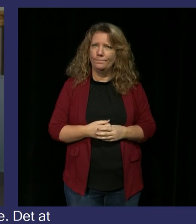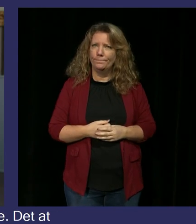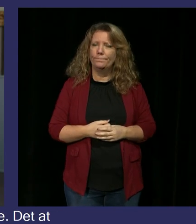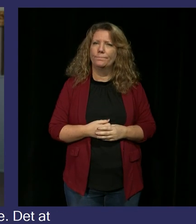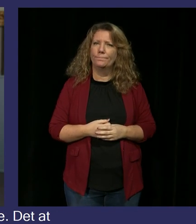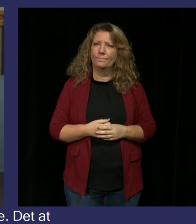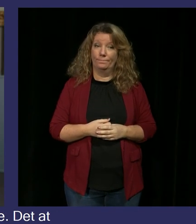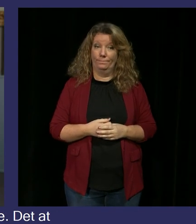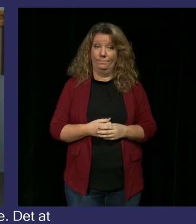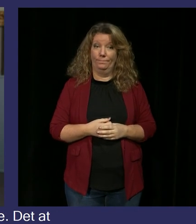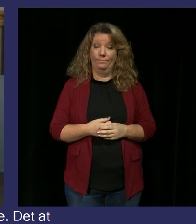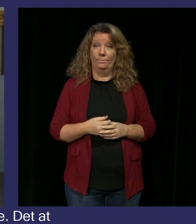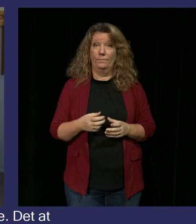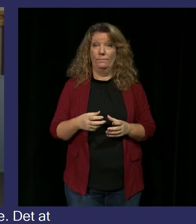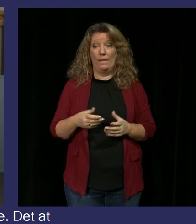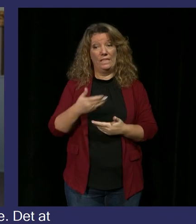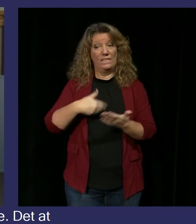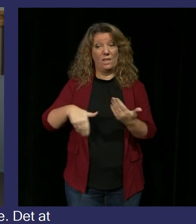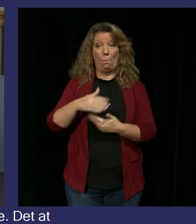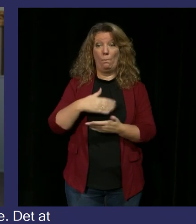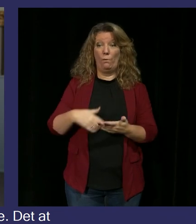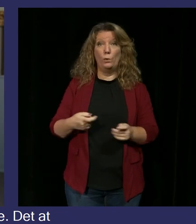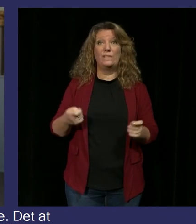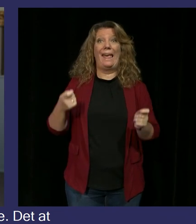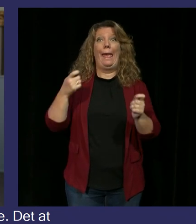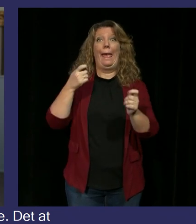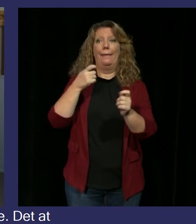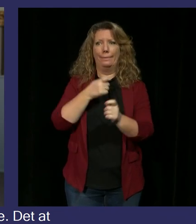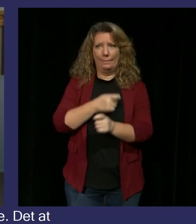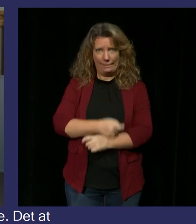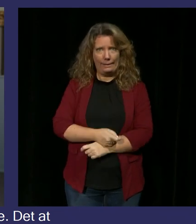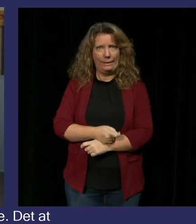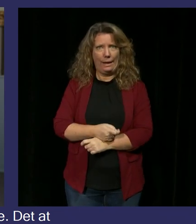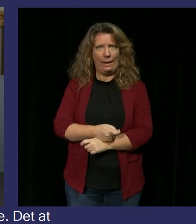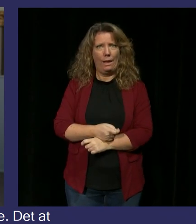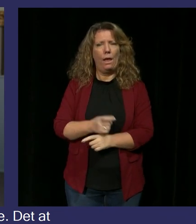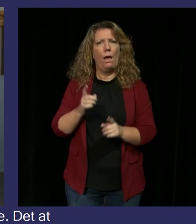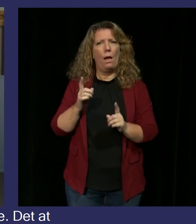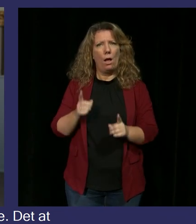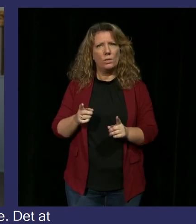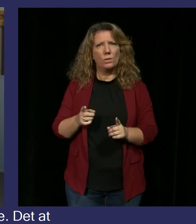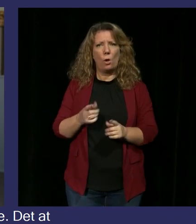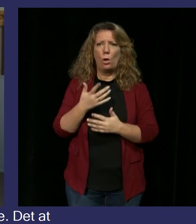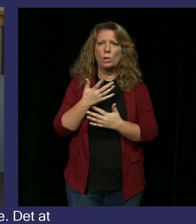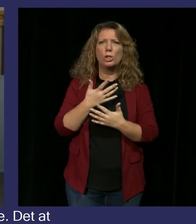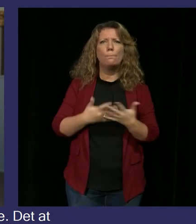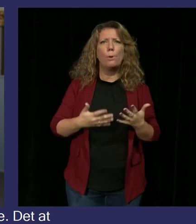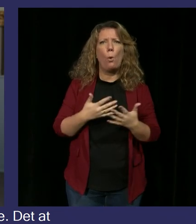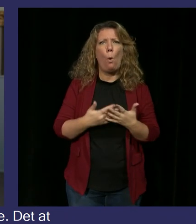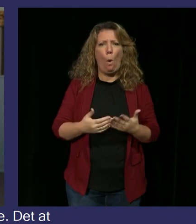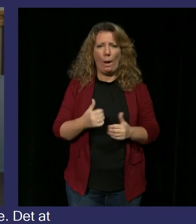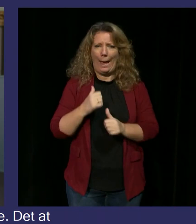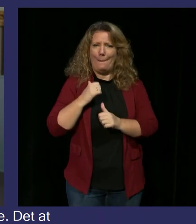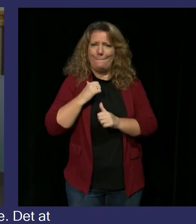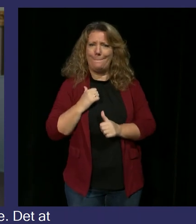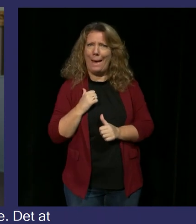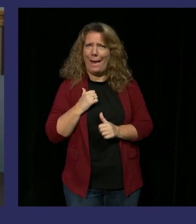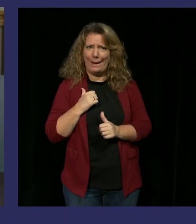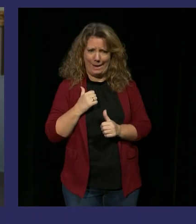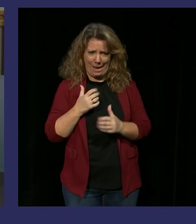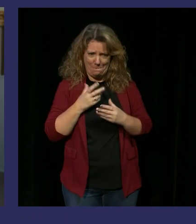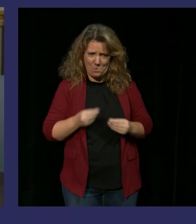det er jo de store samfunnsendringene. Det at vi mister både språkbærere og